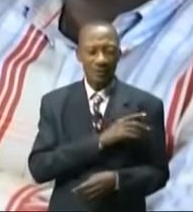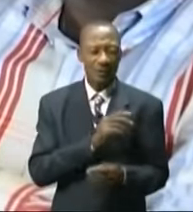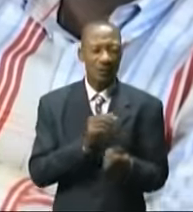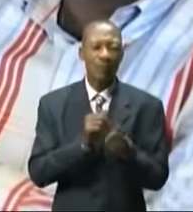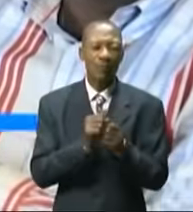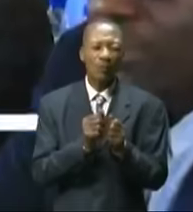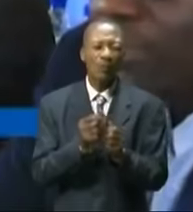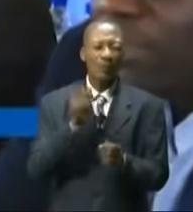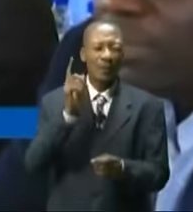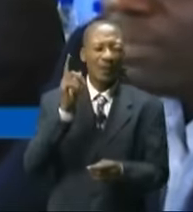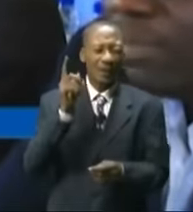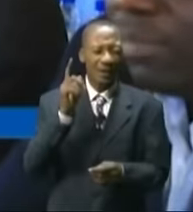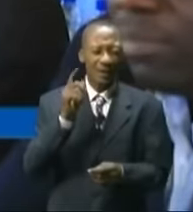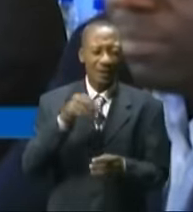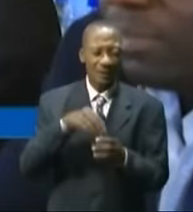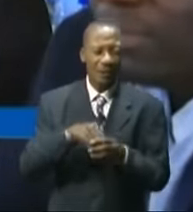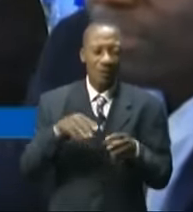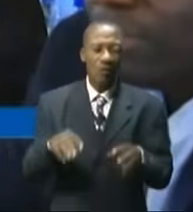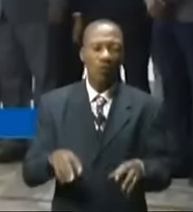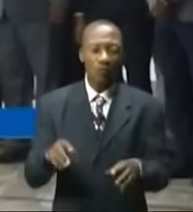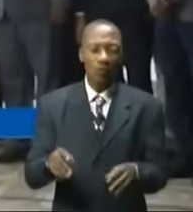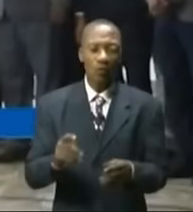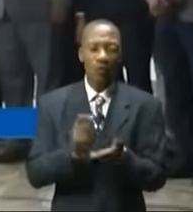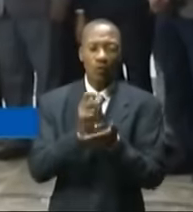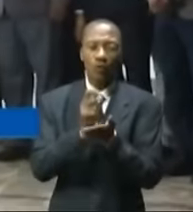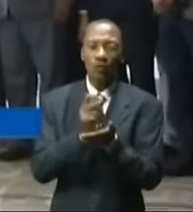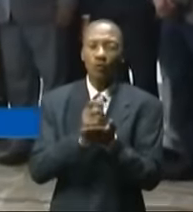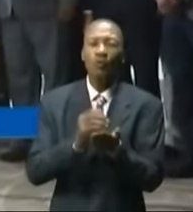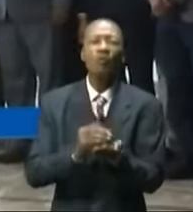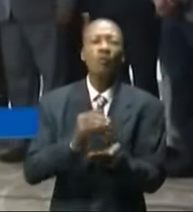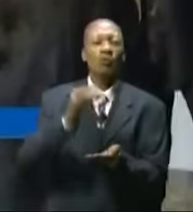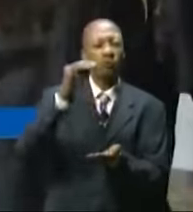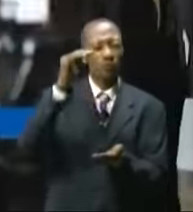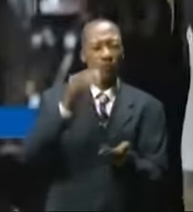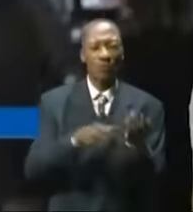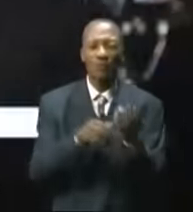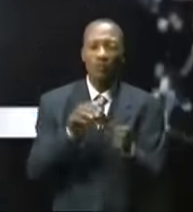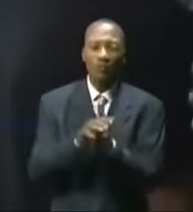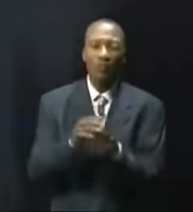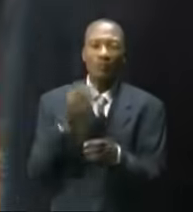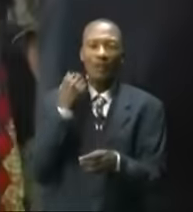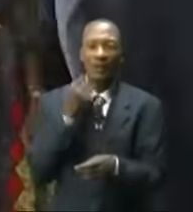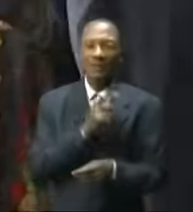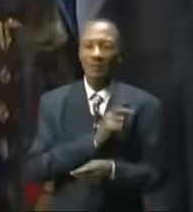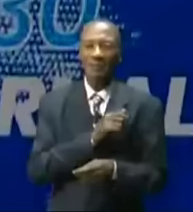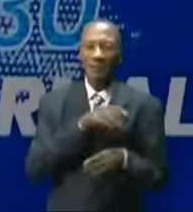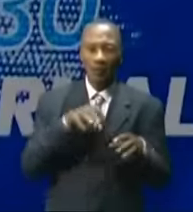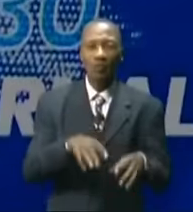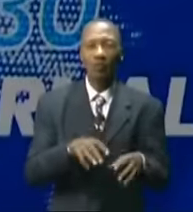RDC avec un taux estimé à 320 cas pour 100 000 habitants en 2019.